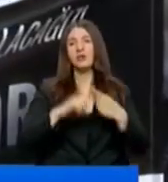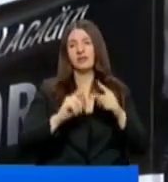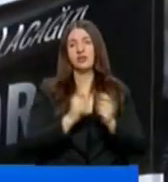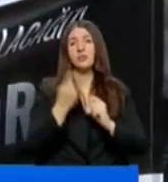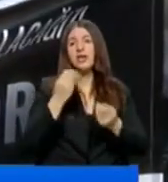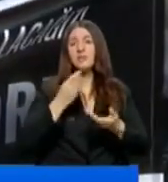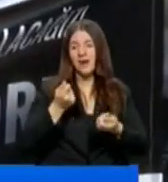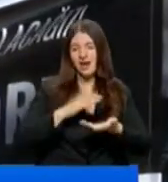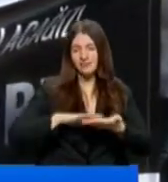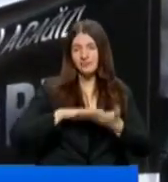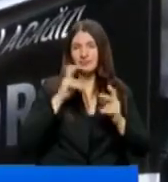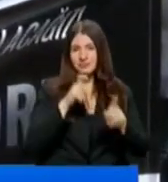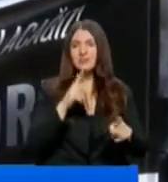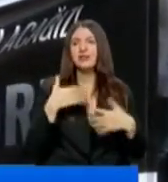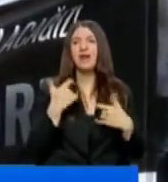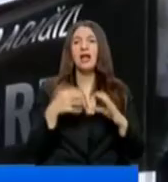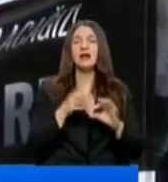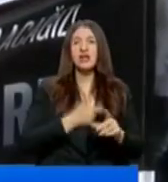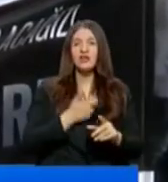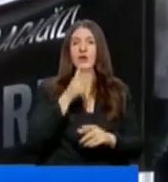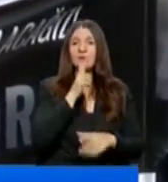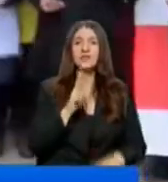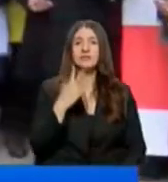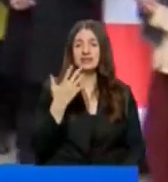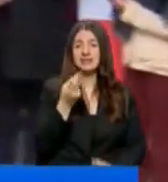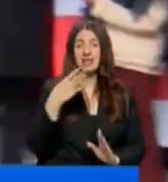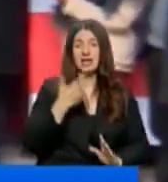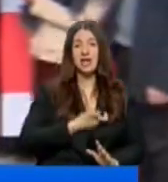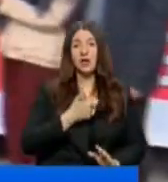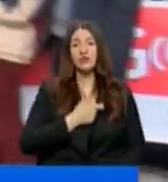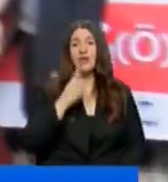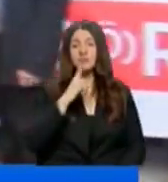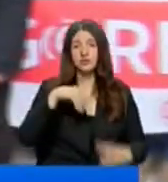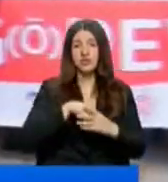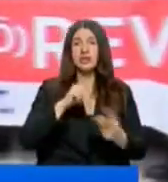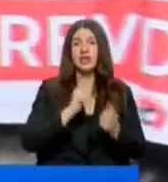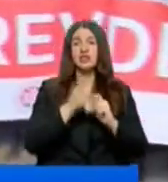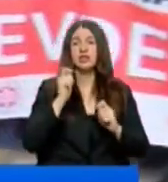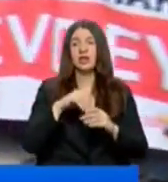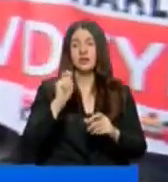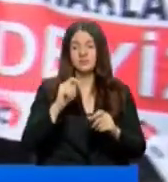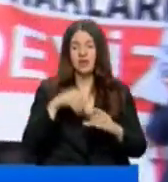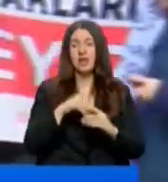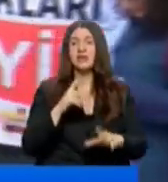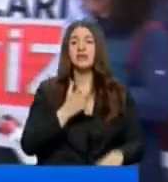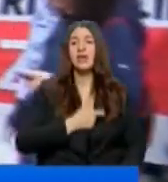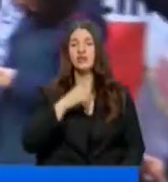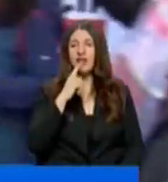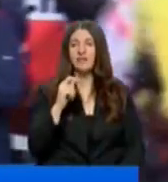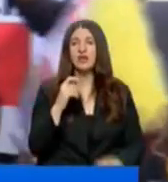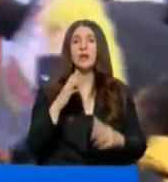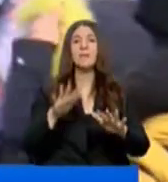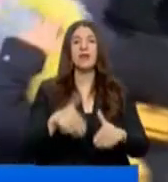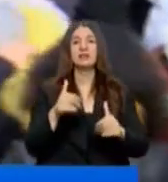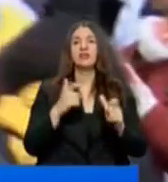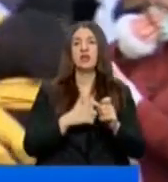iyileştirilmesini içeren sağlıkla ilgili kanunlarda ve 375 sayılı kanun hükmünde değişiklik yapılmasına dair kanun teklifi Meclis Genel